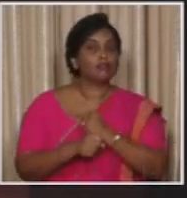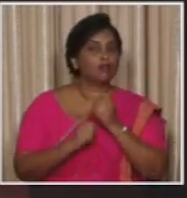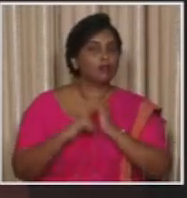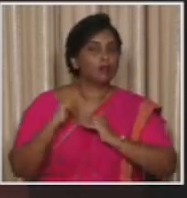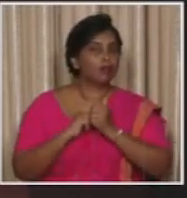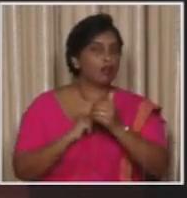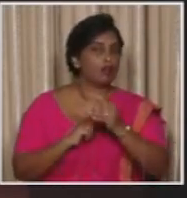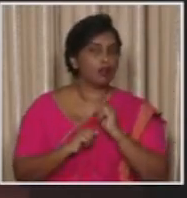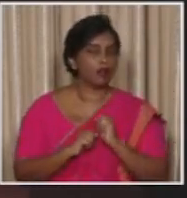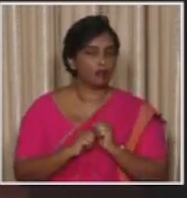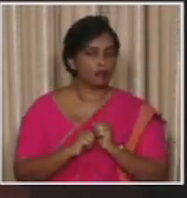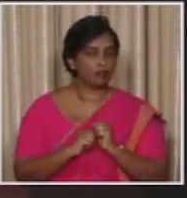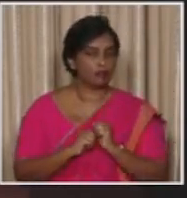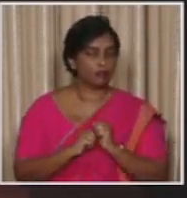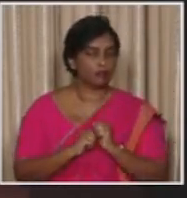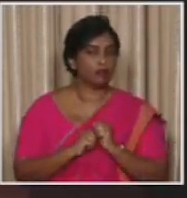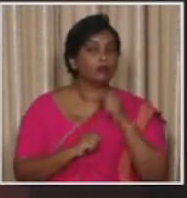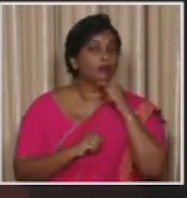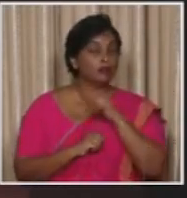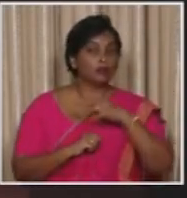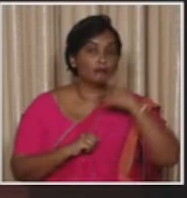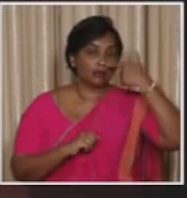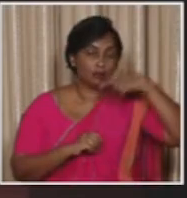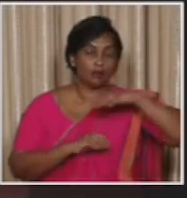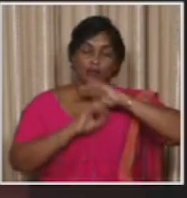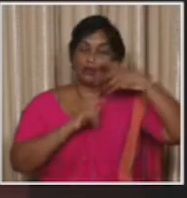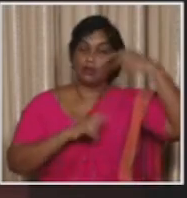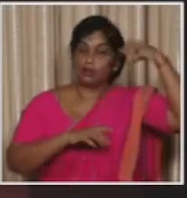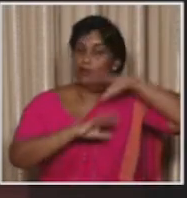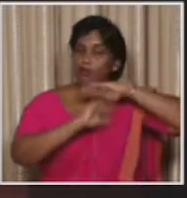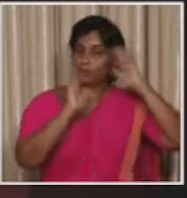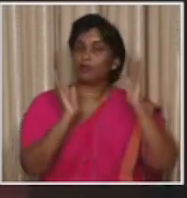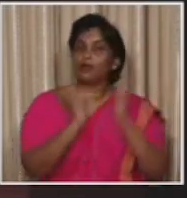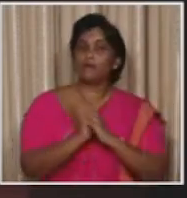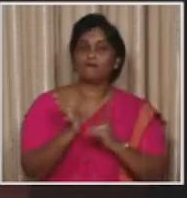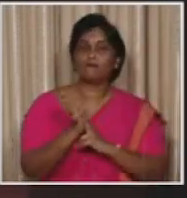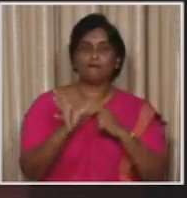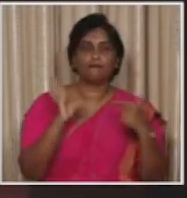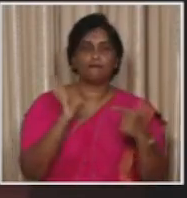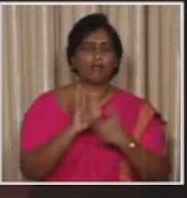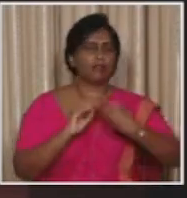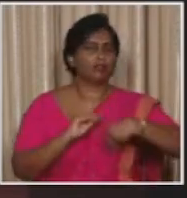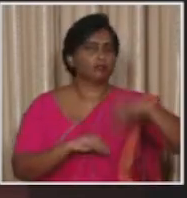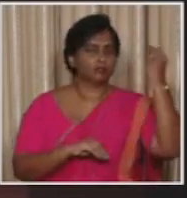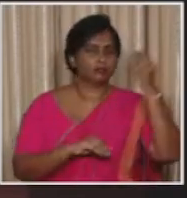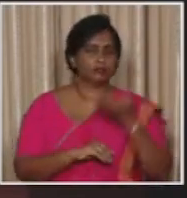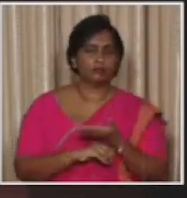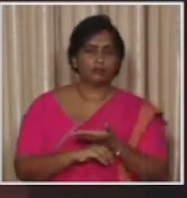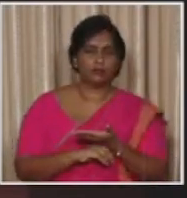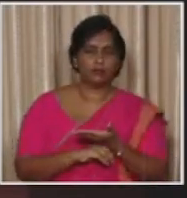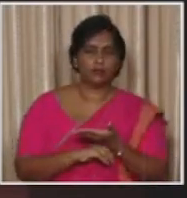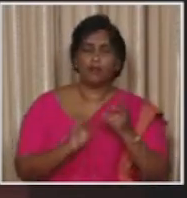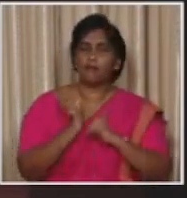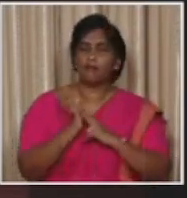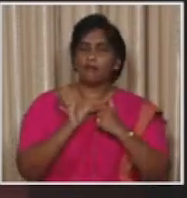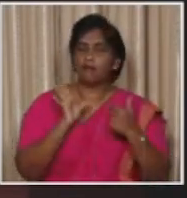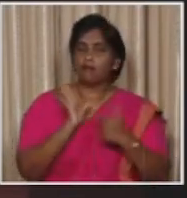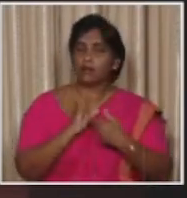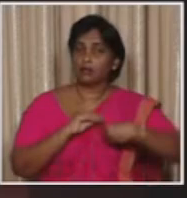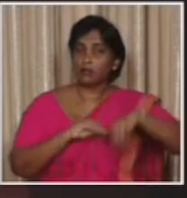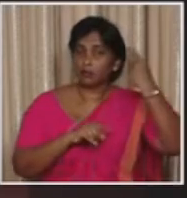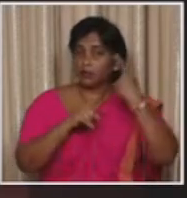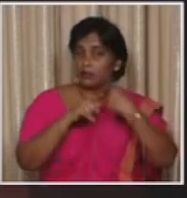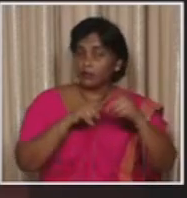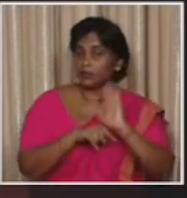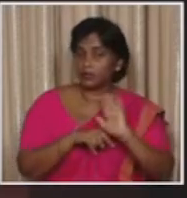කරන්නේ? ඒ බලශක්ති ක්ෂේත්‍රයට වැට්ටක වැඩි කරනවා. වැට්ටක වැඩි කරනවා විතරක්